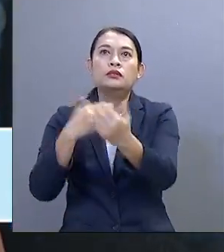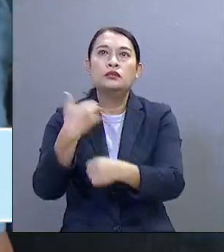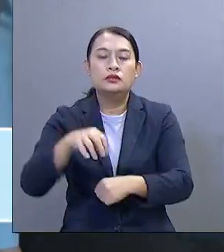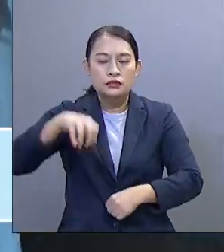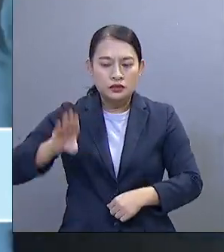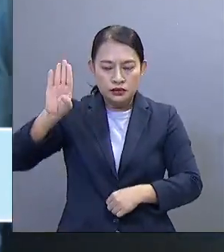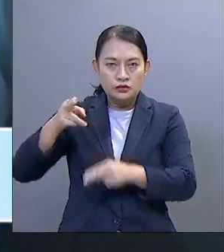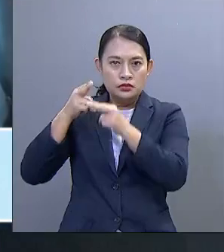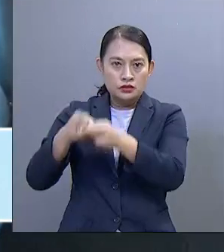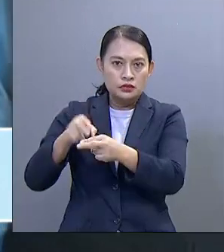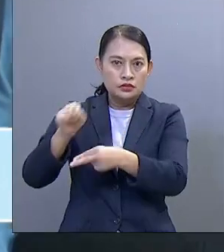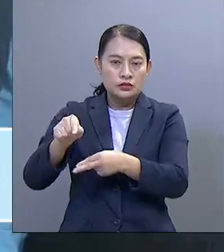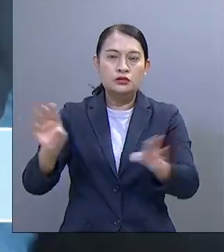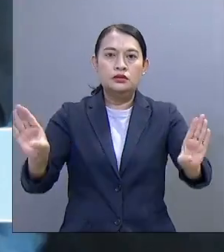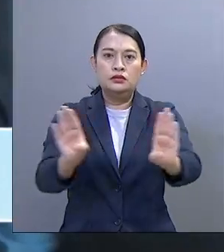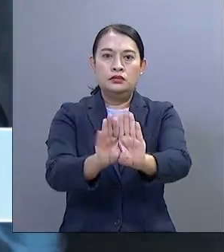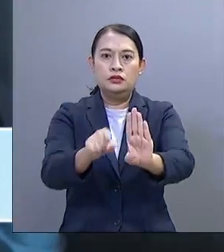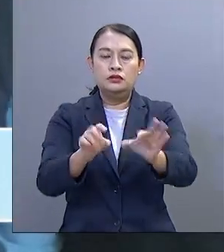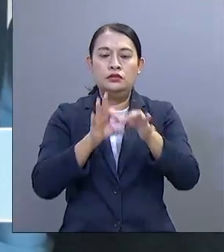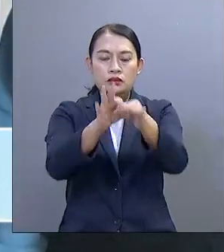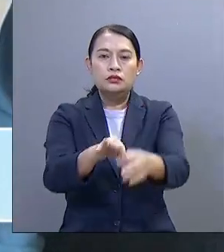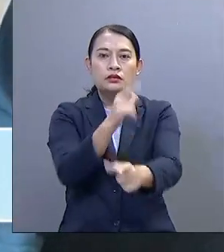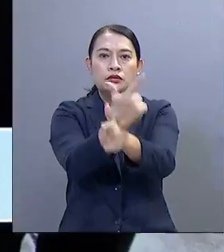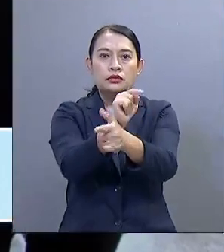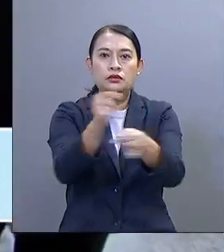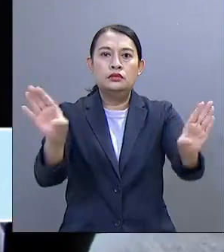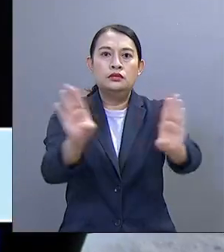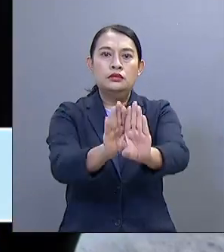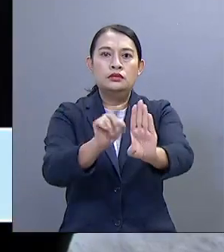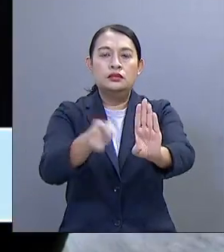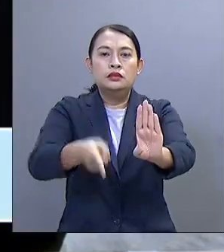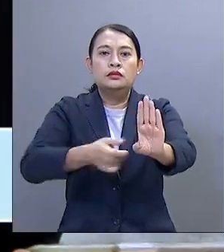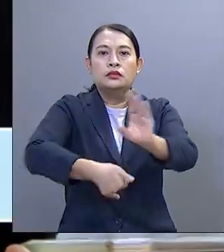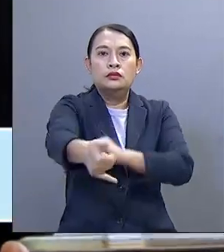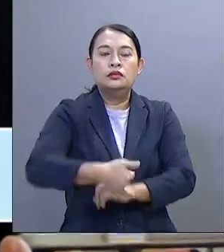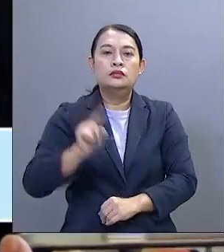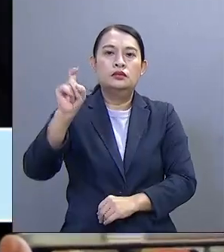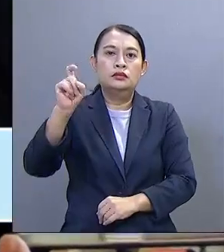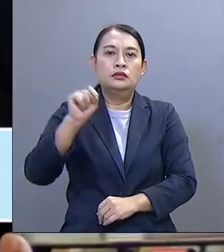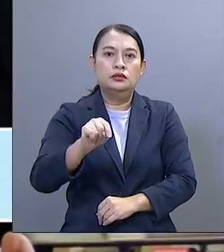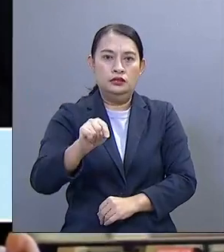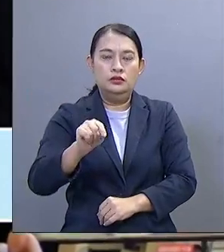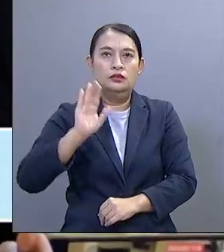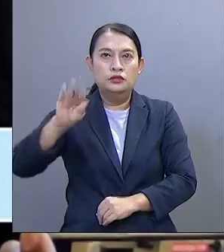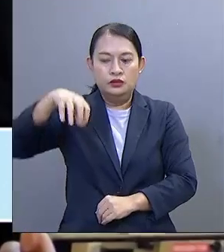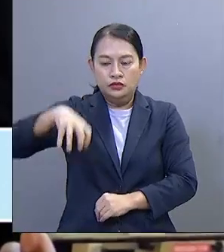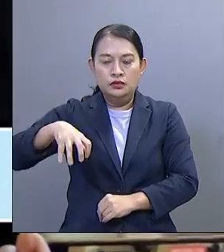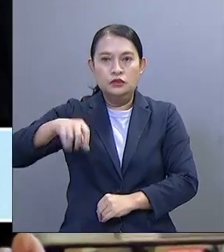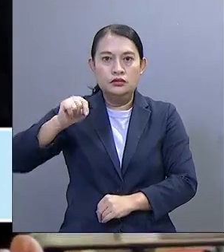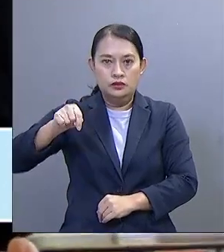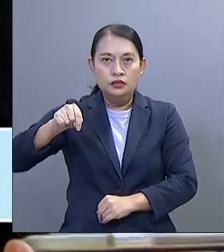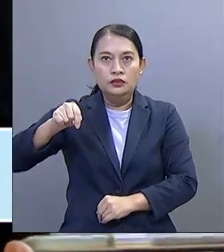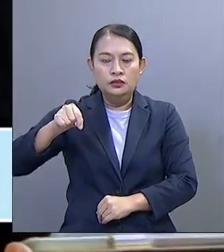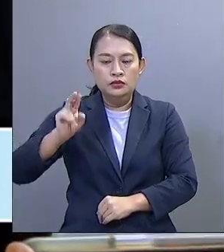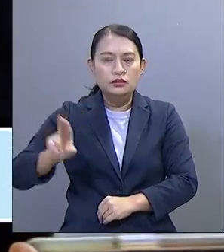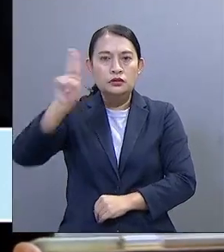อกชนเนี่ย ทำการเชื่อมเหล็กปิดกั้นทางสันจรเดิมซึชาวเลอูรักราว้ยก่อหีเปะ เขาใช้